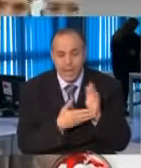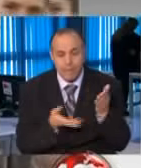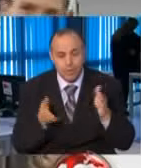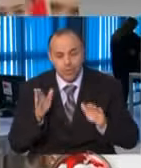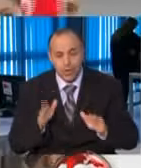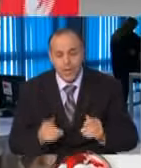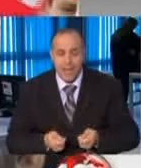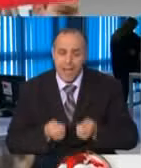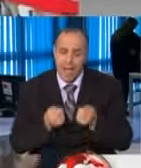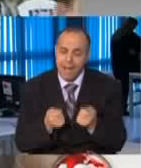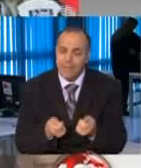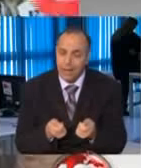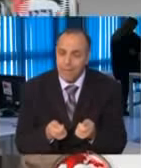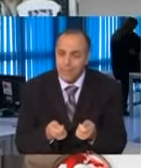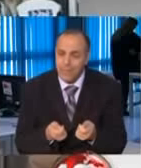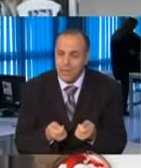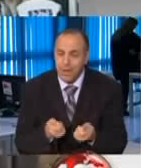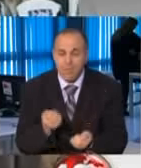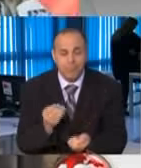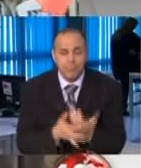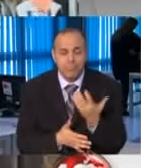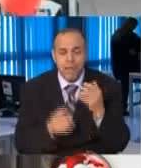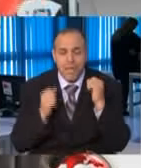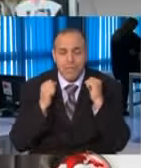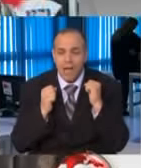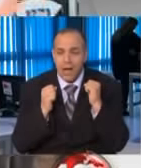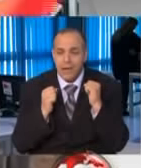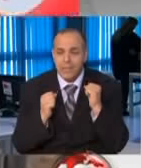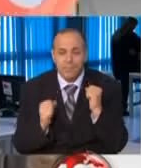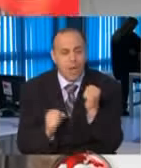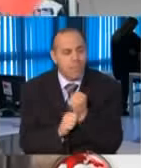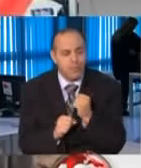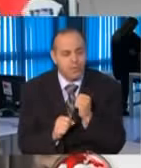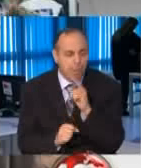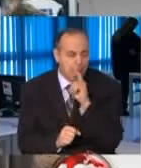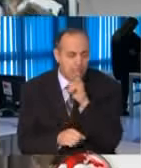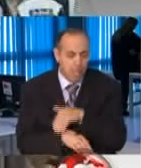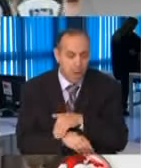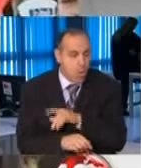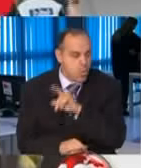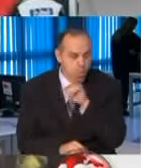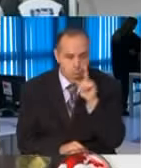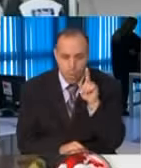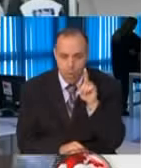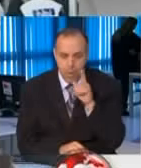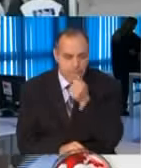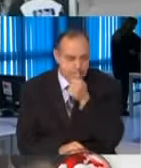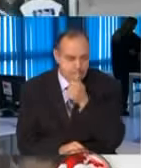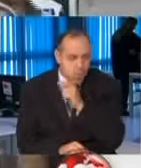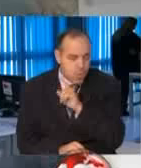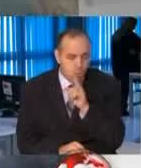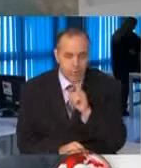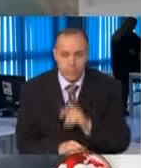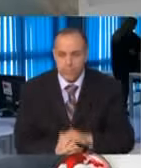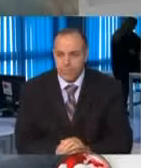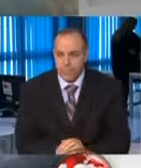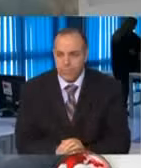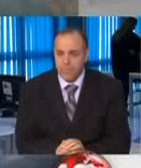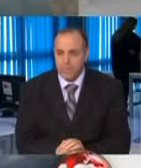شهداء في الثورة، الناس اللي أشعلت شرارة الثورة، يستحيل أن باش تسكت ويستحيل أن باش تصمت معنا في يوم ما.